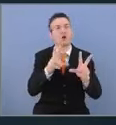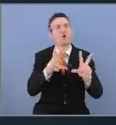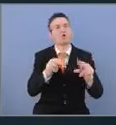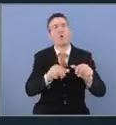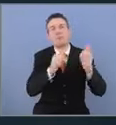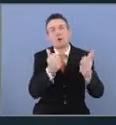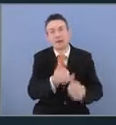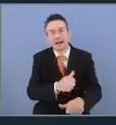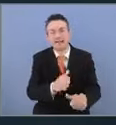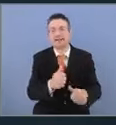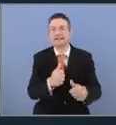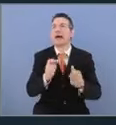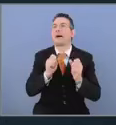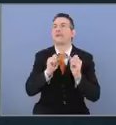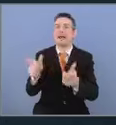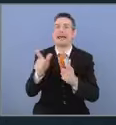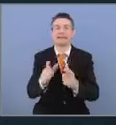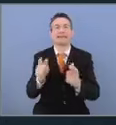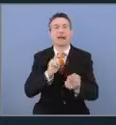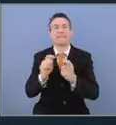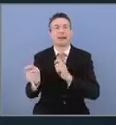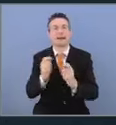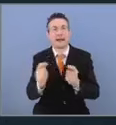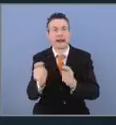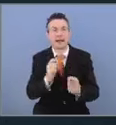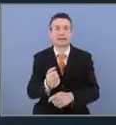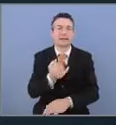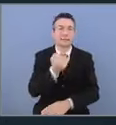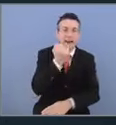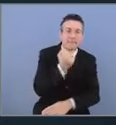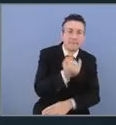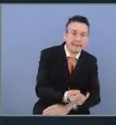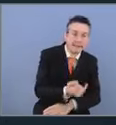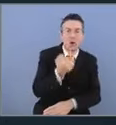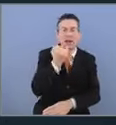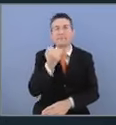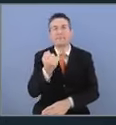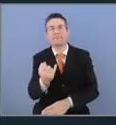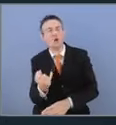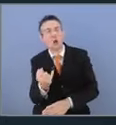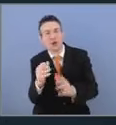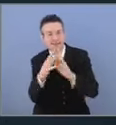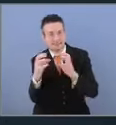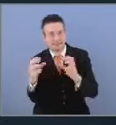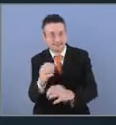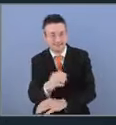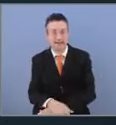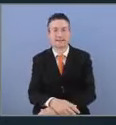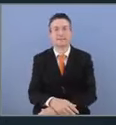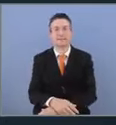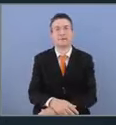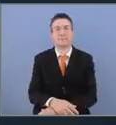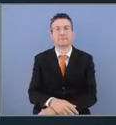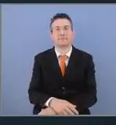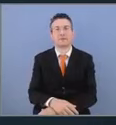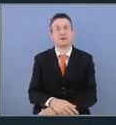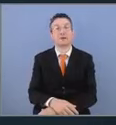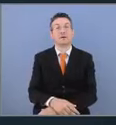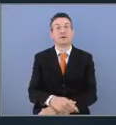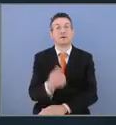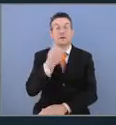mercato per le piccole e piccolissime aziende. Tutto il tema del venture capital